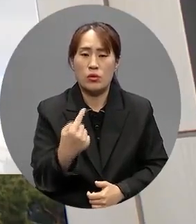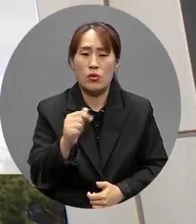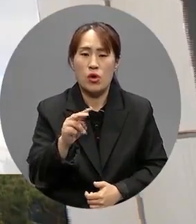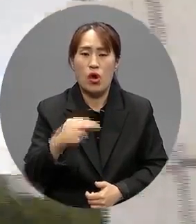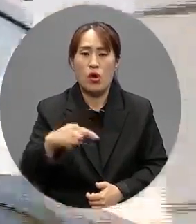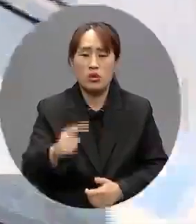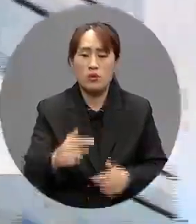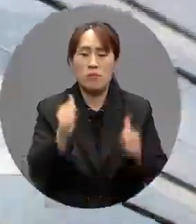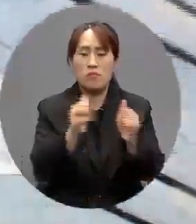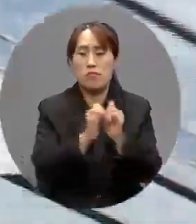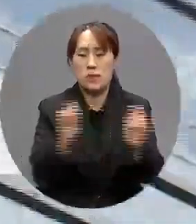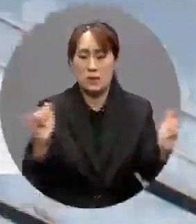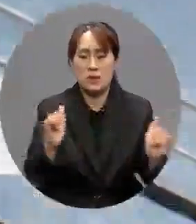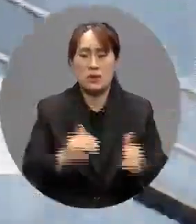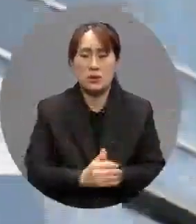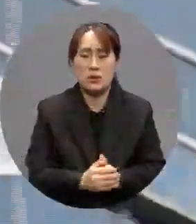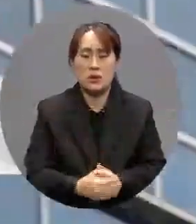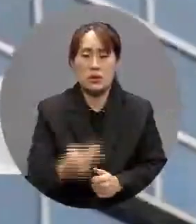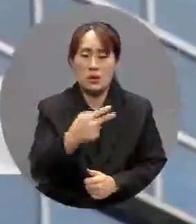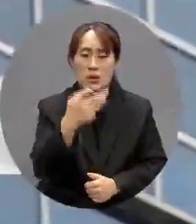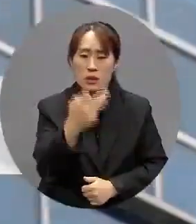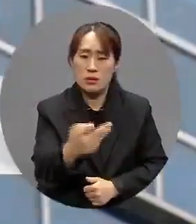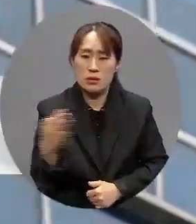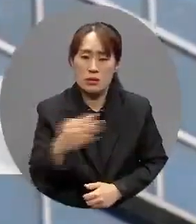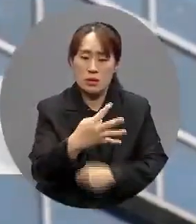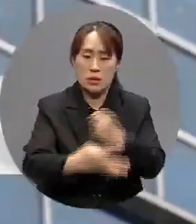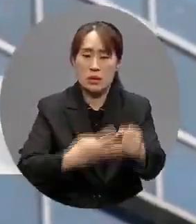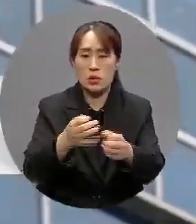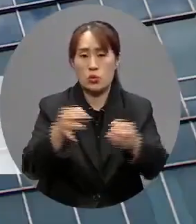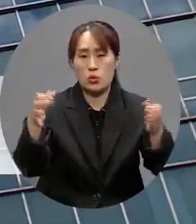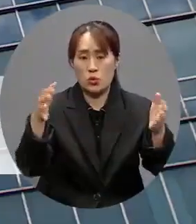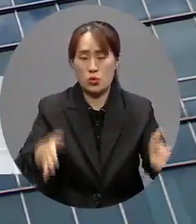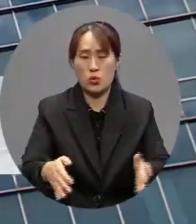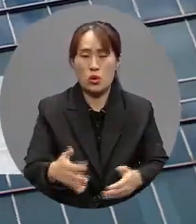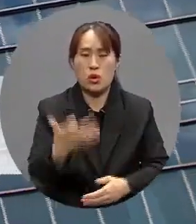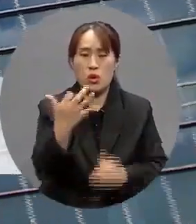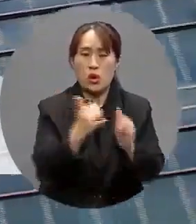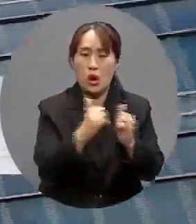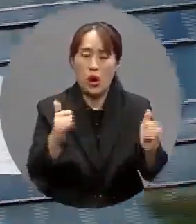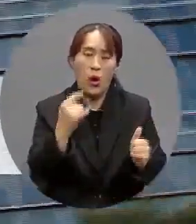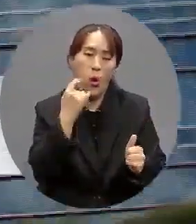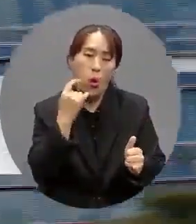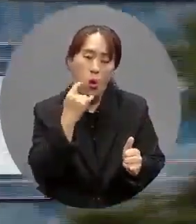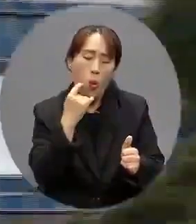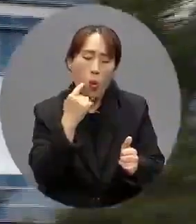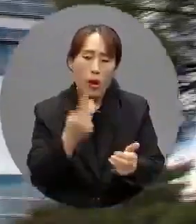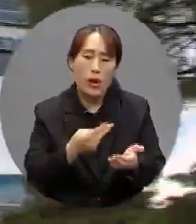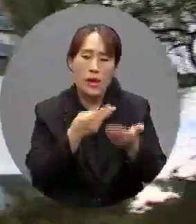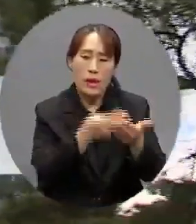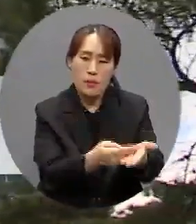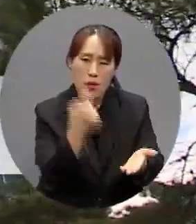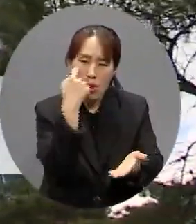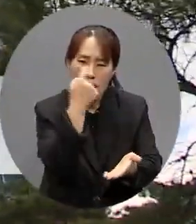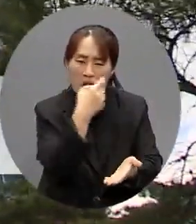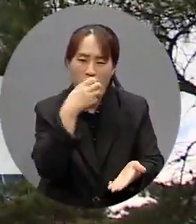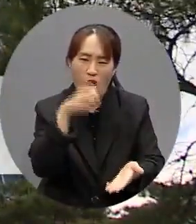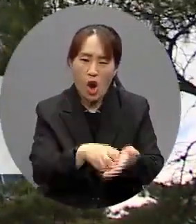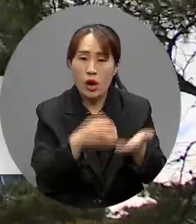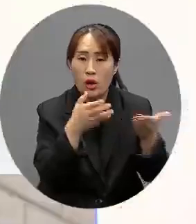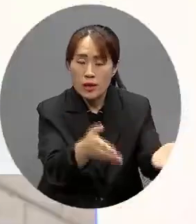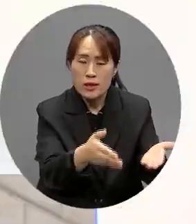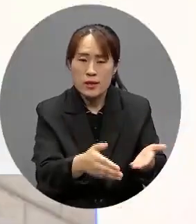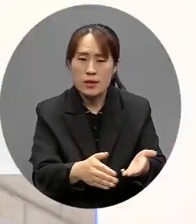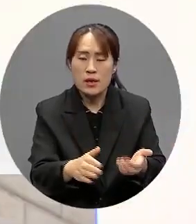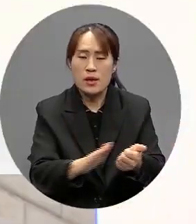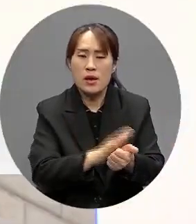조현선 부장 판사는 지난 2013년부터 4년 동안 19명에게 허위로 태원 확인서를 교부해